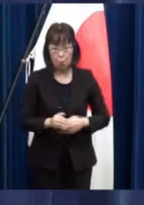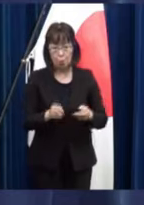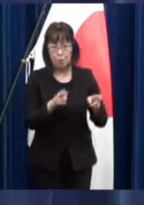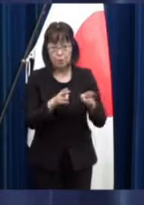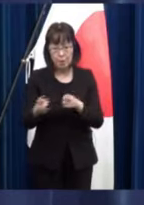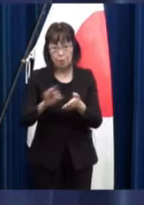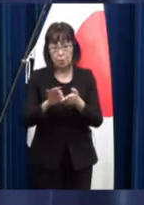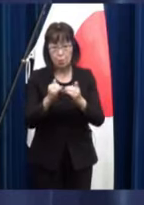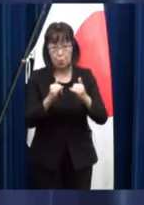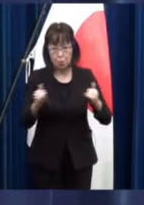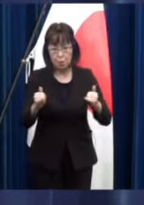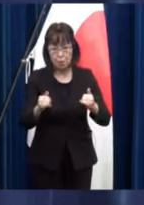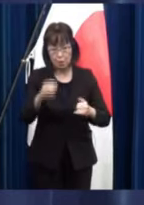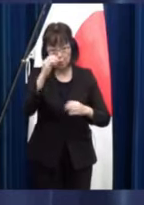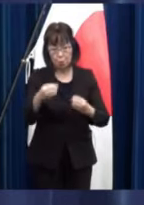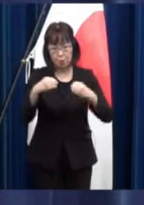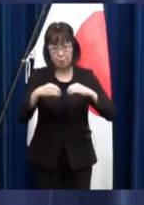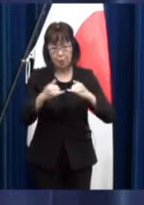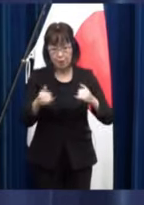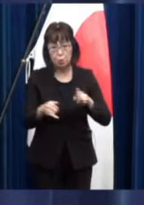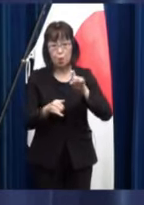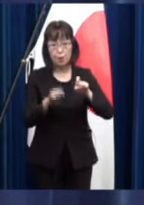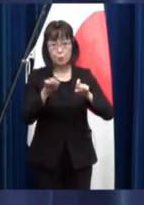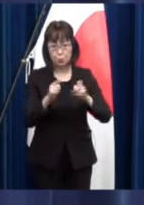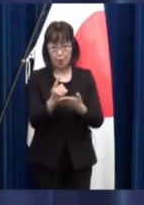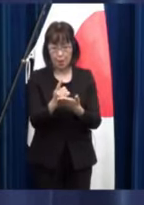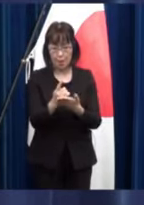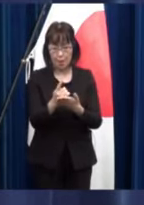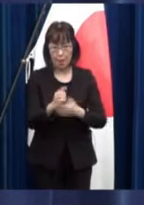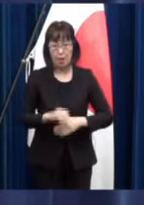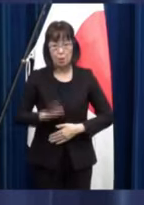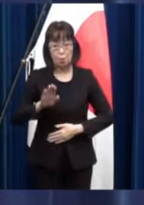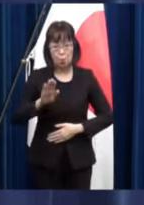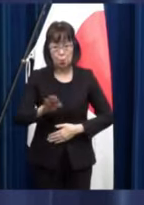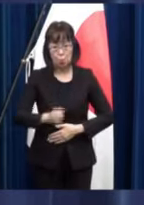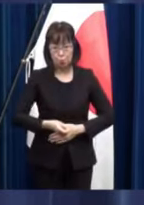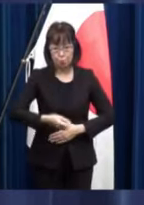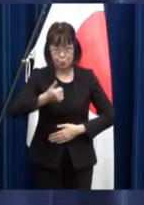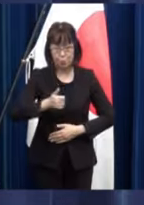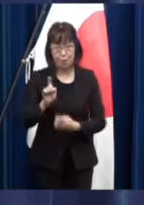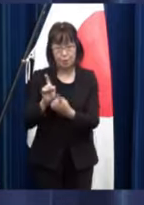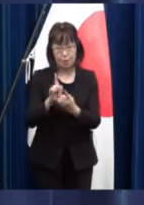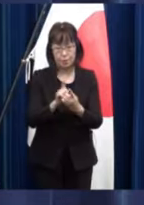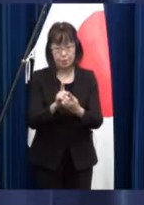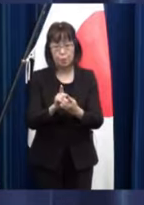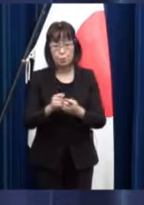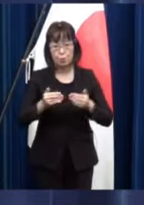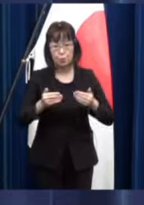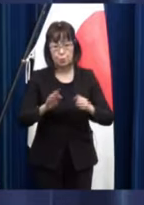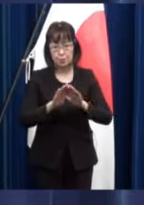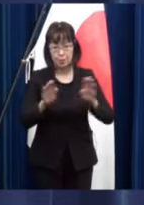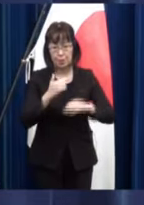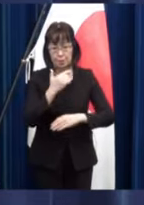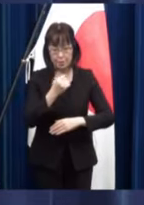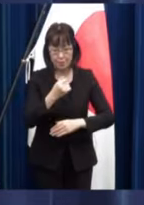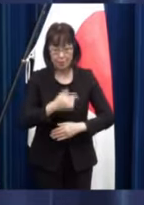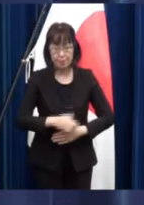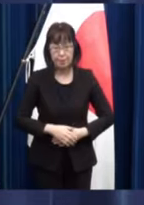名にとどまっています。今後も躊躇なく対策を講じていきたい、このように思います